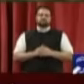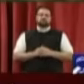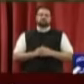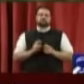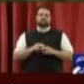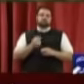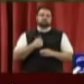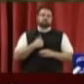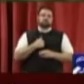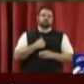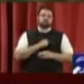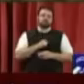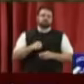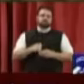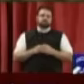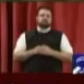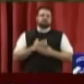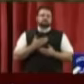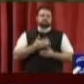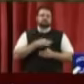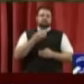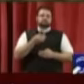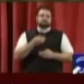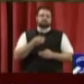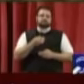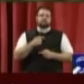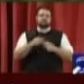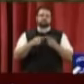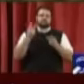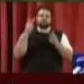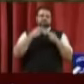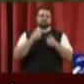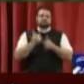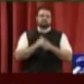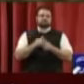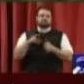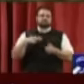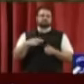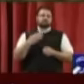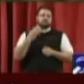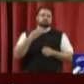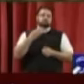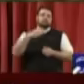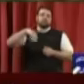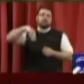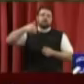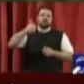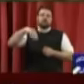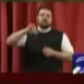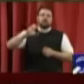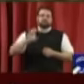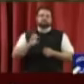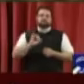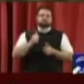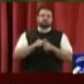așa să văd ce vrea să spună. Și apoi am înțeles. Prietenii sunt amici sau prieteni buni? Cu adevărat. Ce înseamnă un